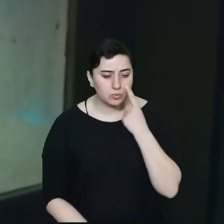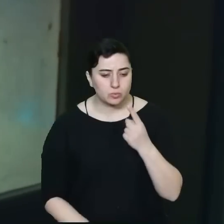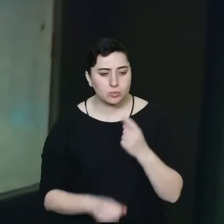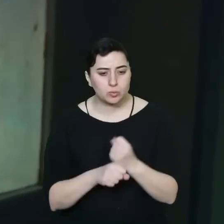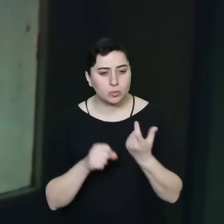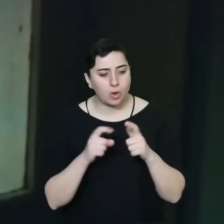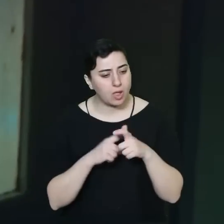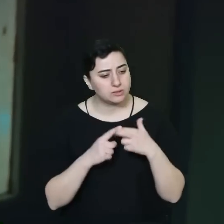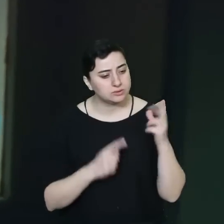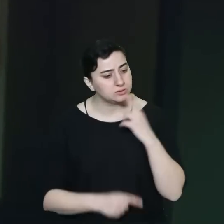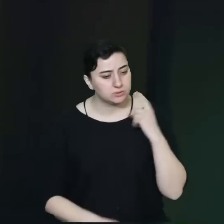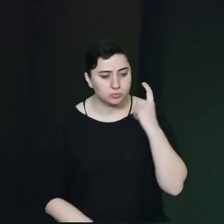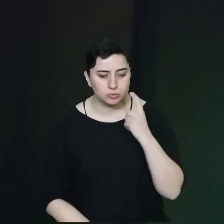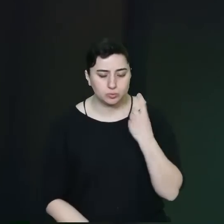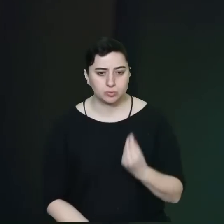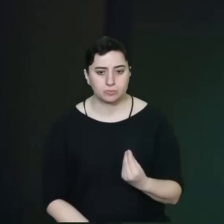Güler geldi.